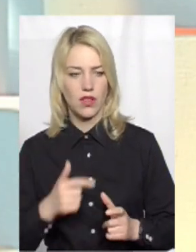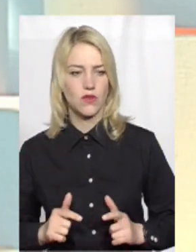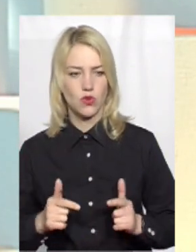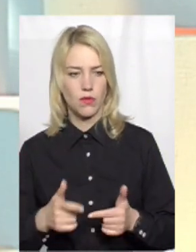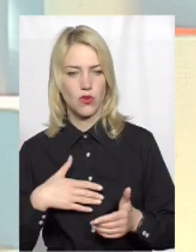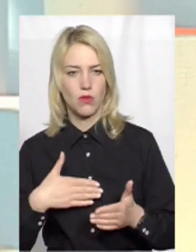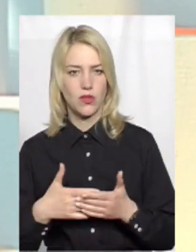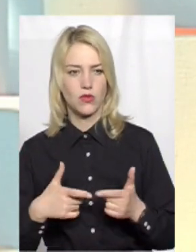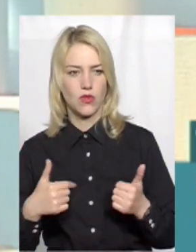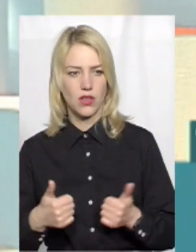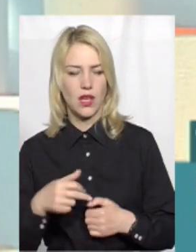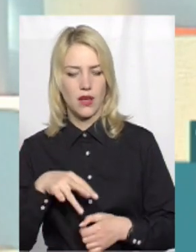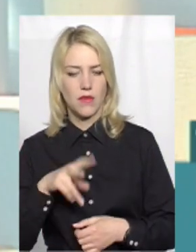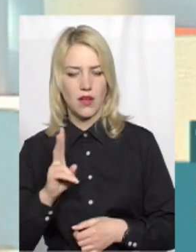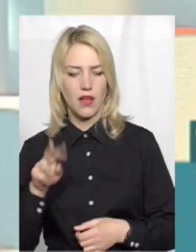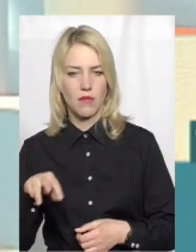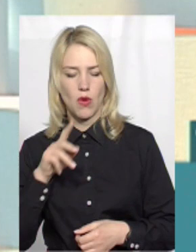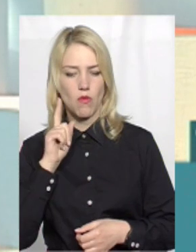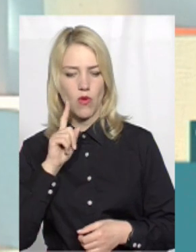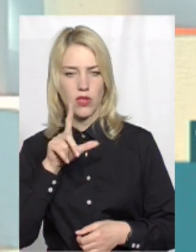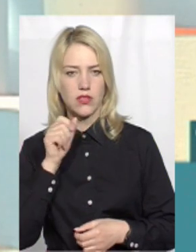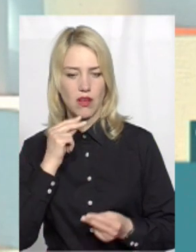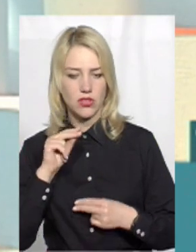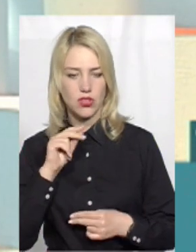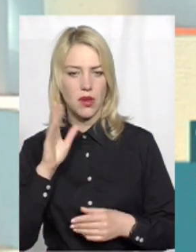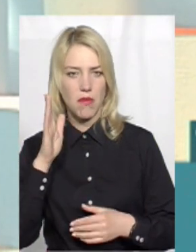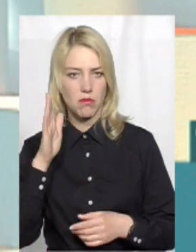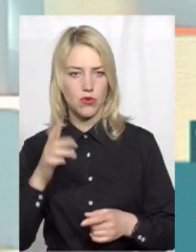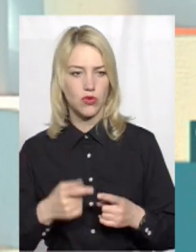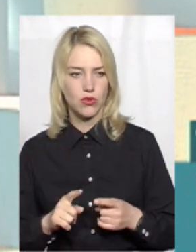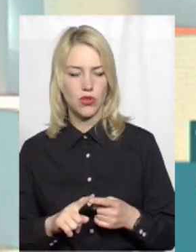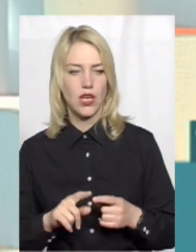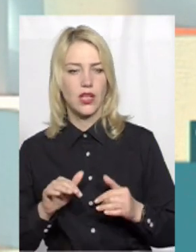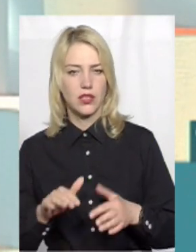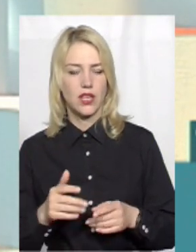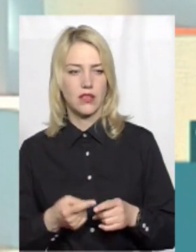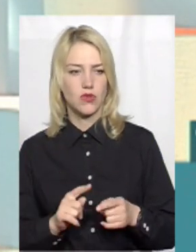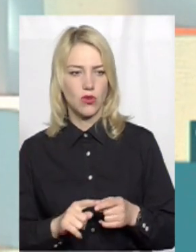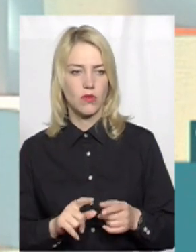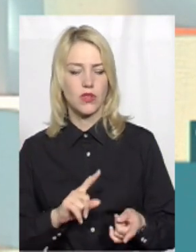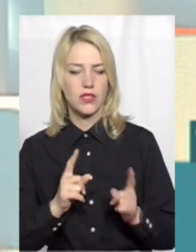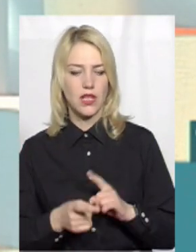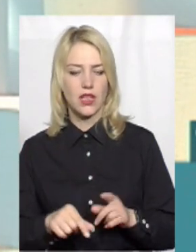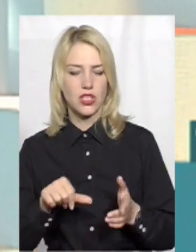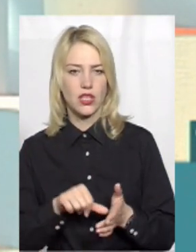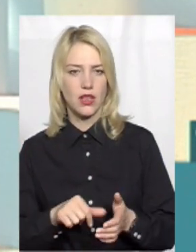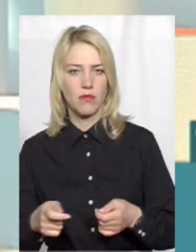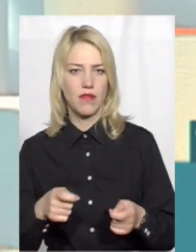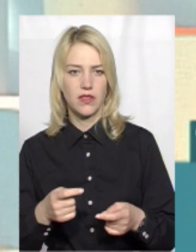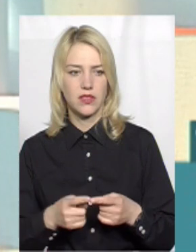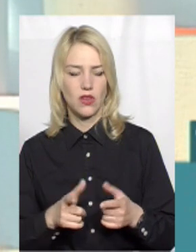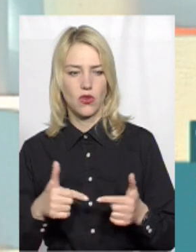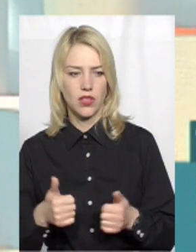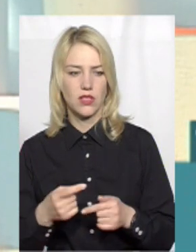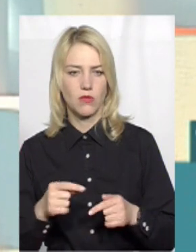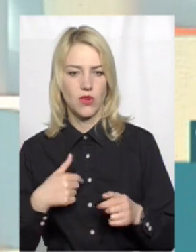у громадську організацію МКМ «Молодь за краще майбутнє». І 5 місяців тому стала членом правління цієї організації.